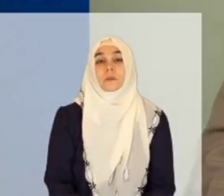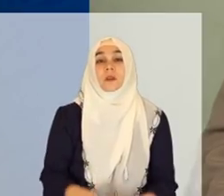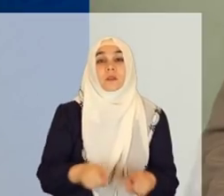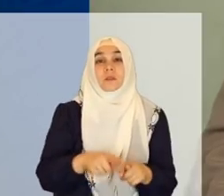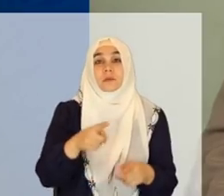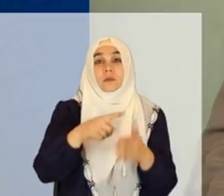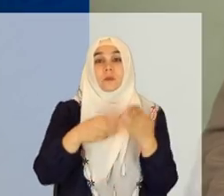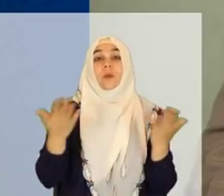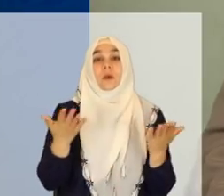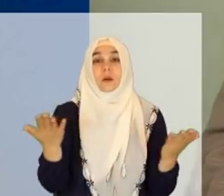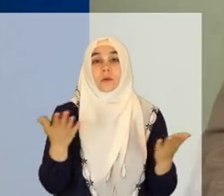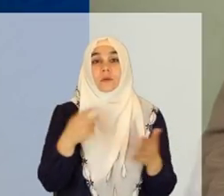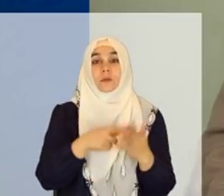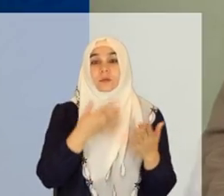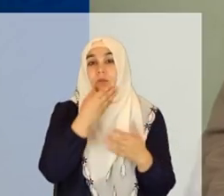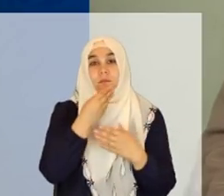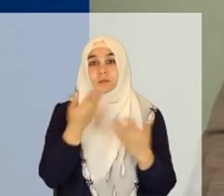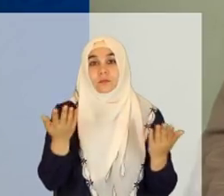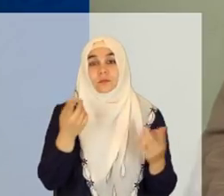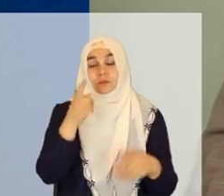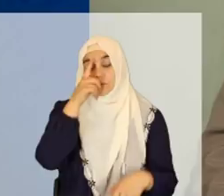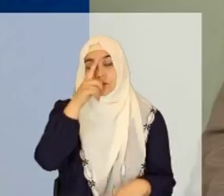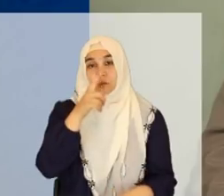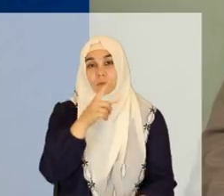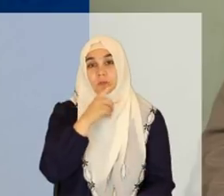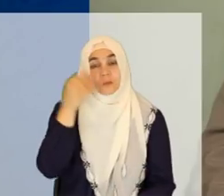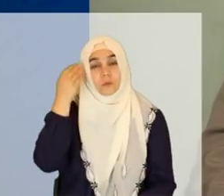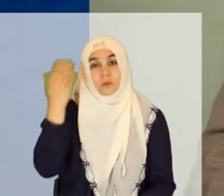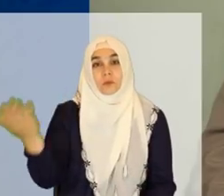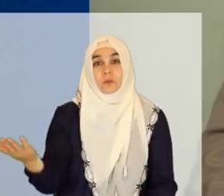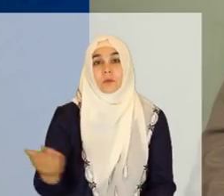Demak, bu savol qanaqa savol? Mantiqsiz savol.